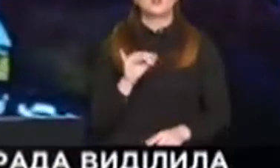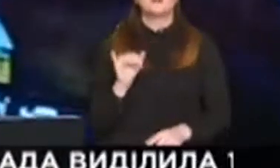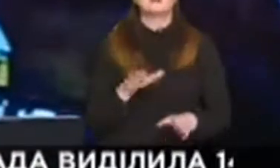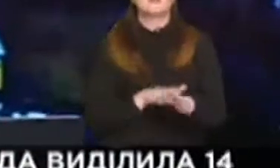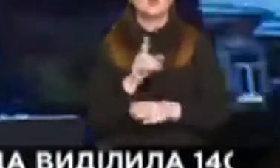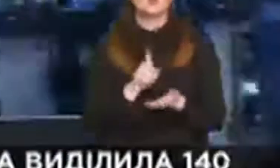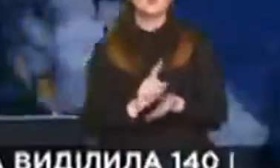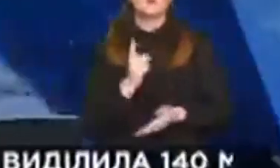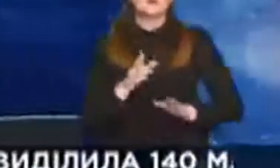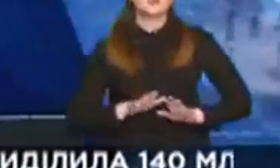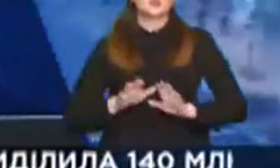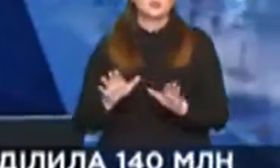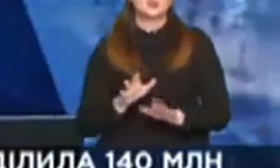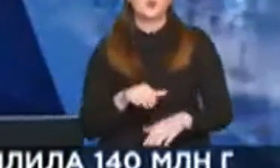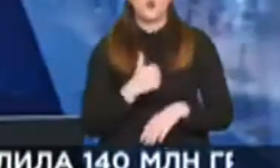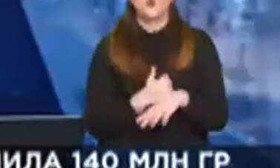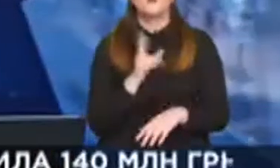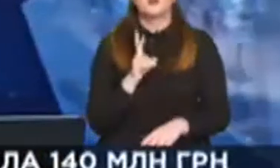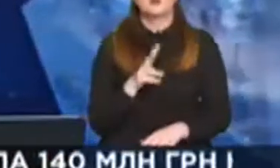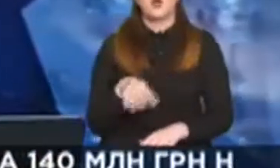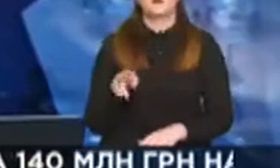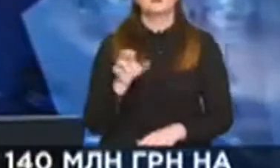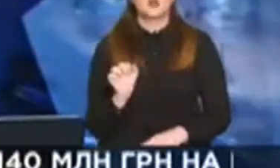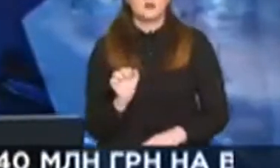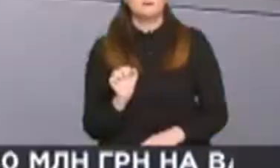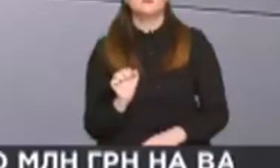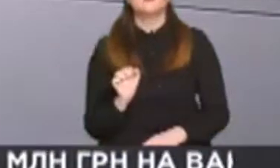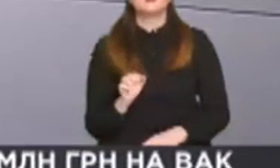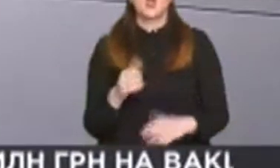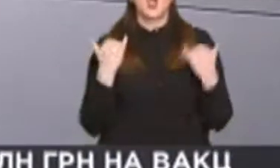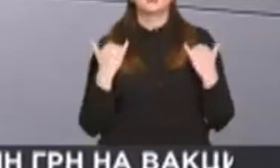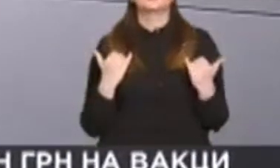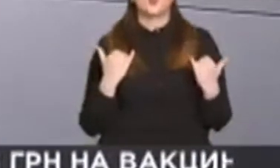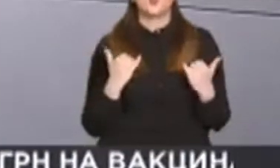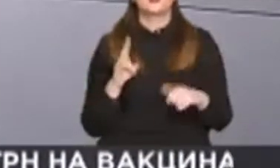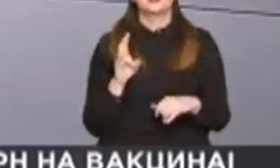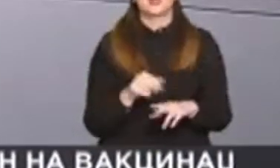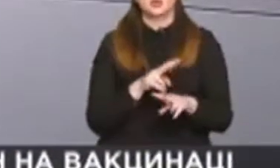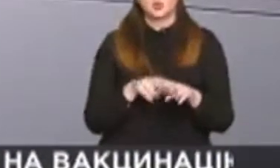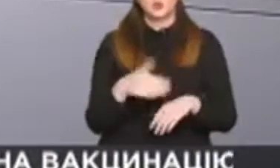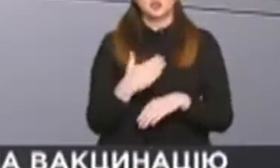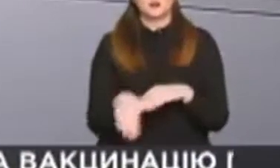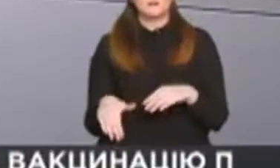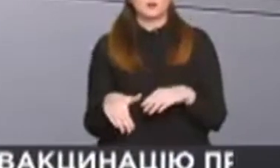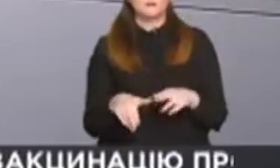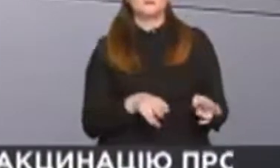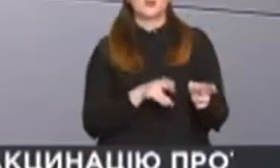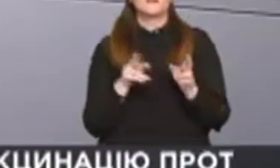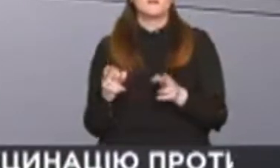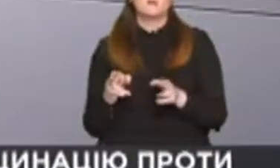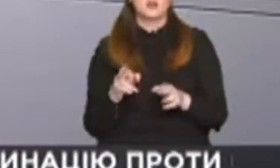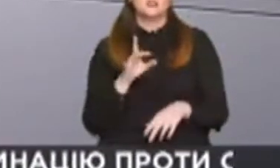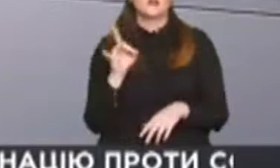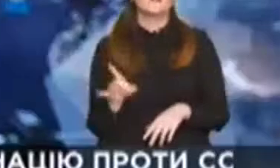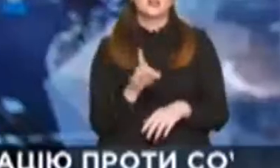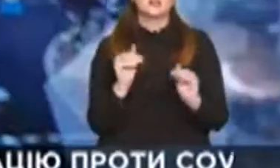виконувач обов'язків першого заступника голови КМДА. Ну, а сьогодні на столичній вулиці виїхало дійсно у рази